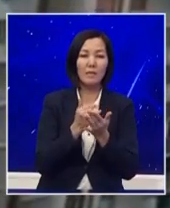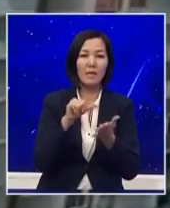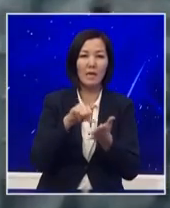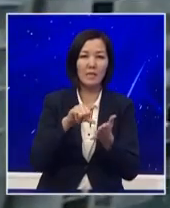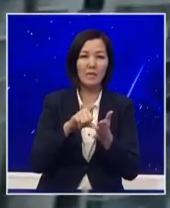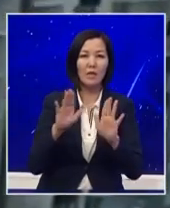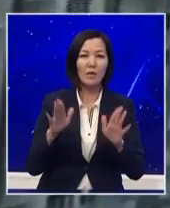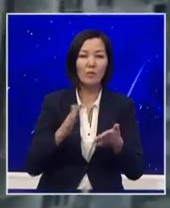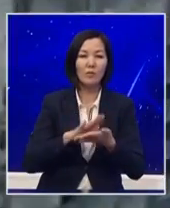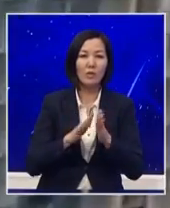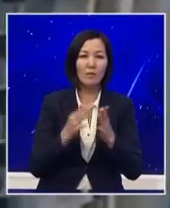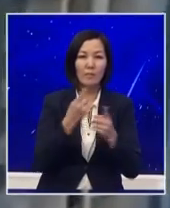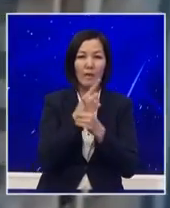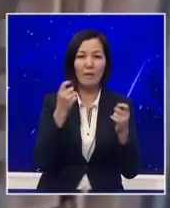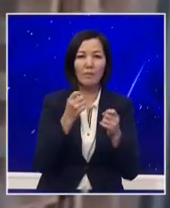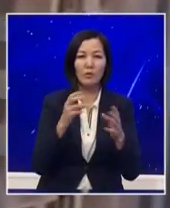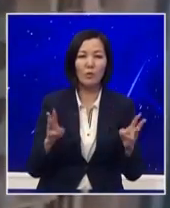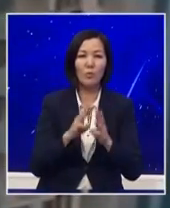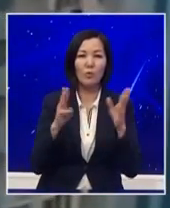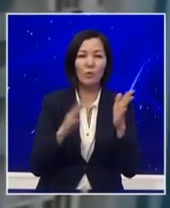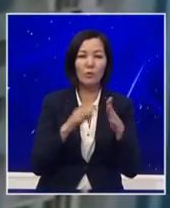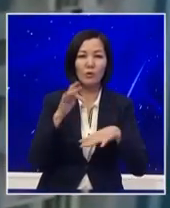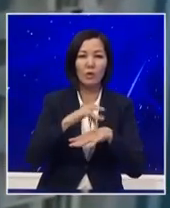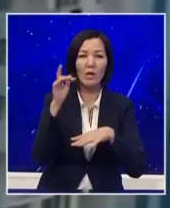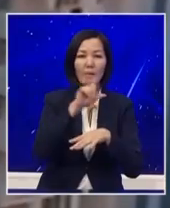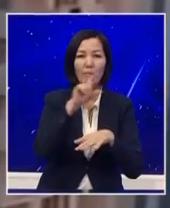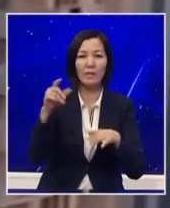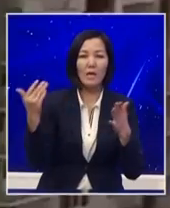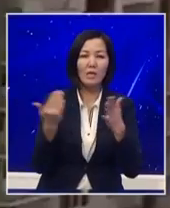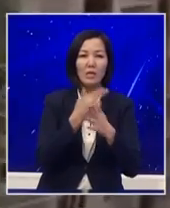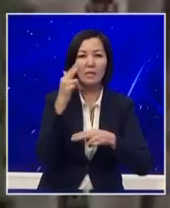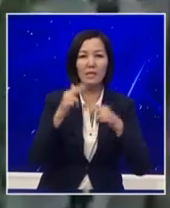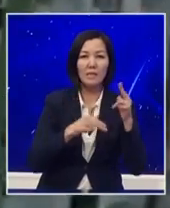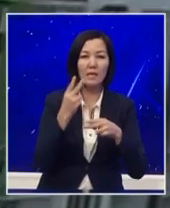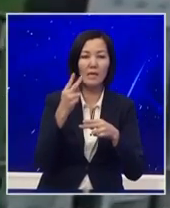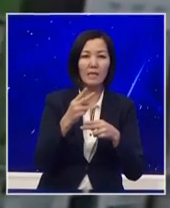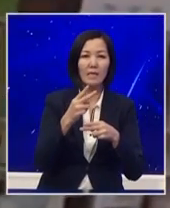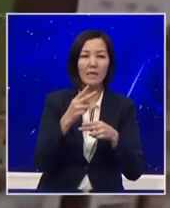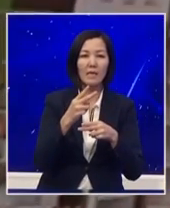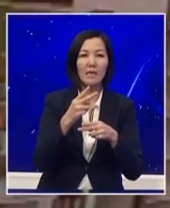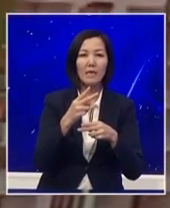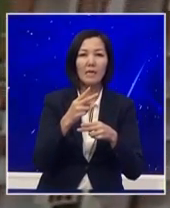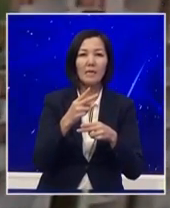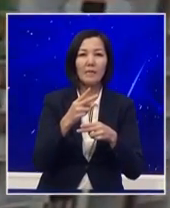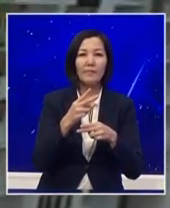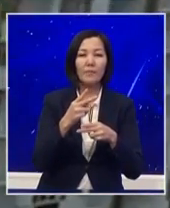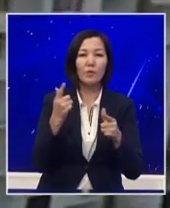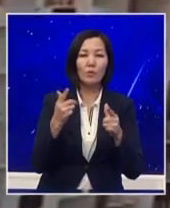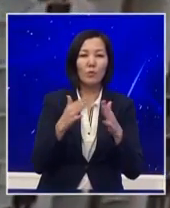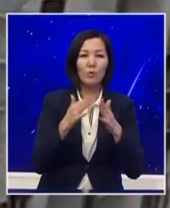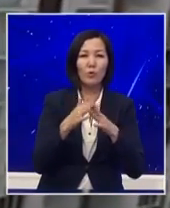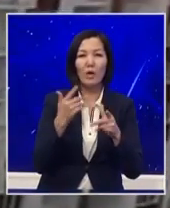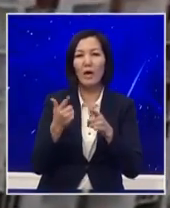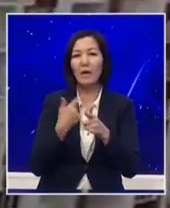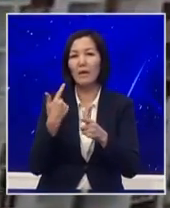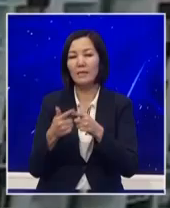жұмылдырылыпты. Төтеншеліктердің мәліметінше өрт 9-шы қабатты жаңадан салынған 2 иесіз тұрғын үй арасындағы